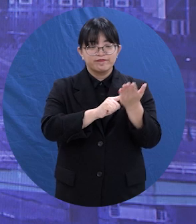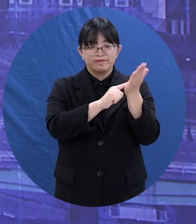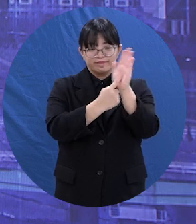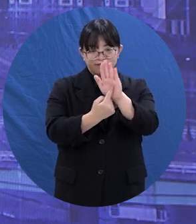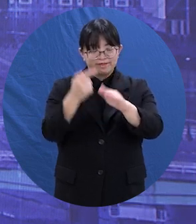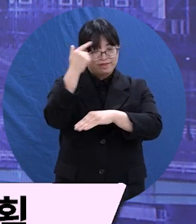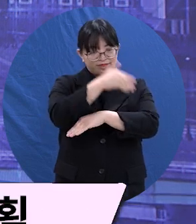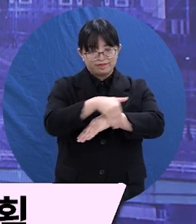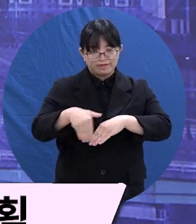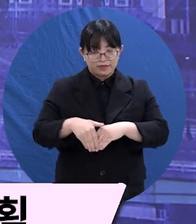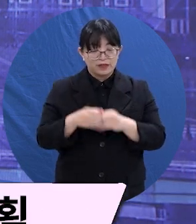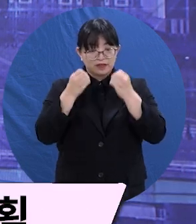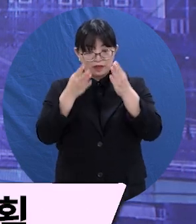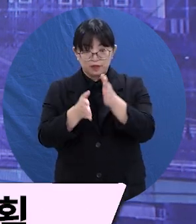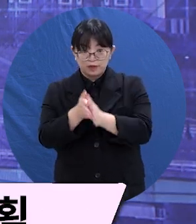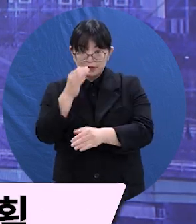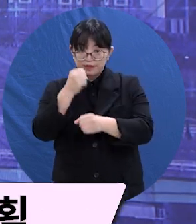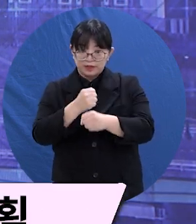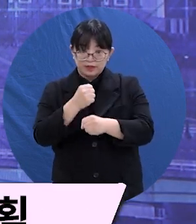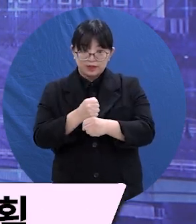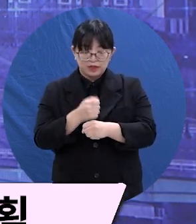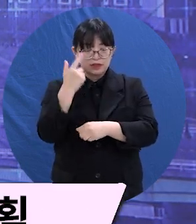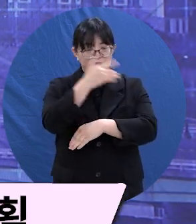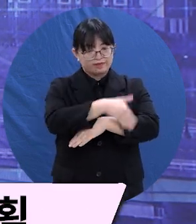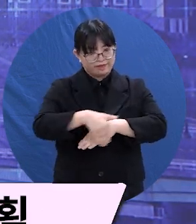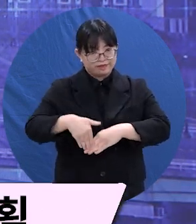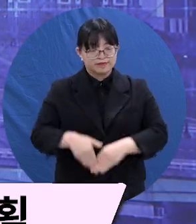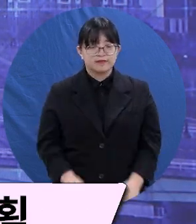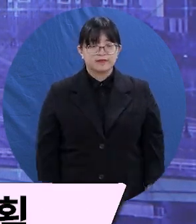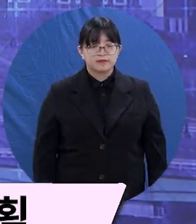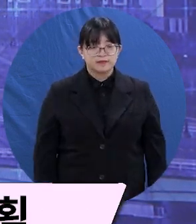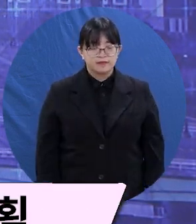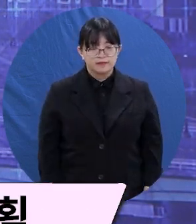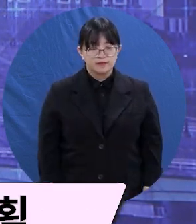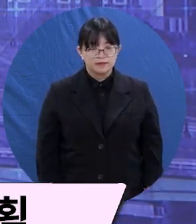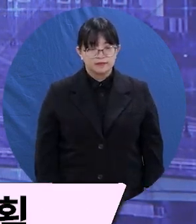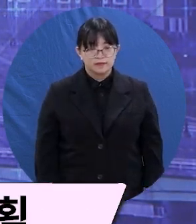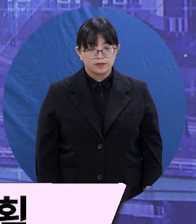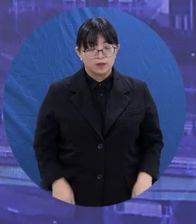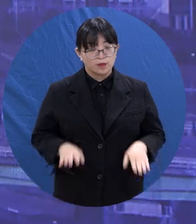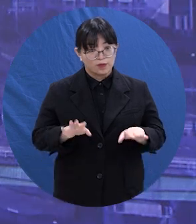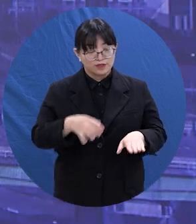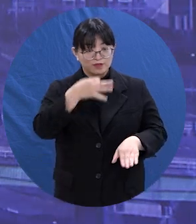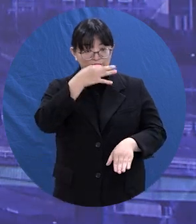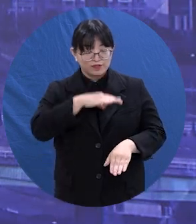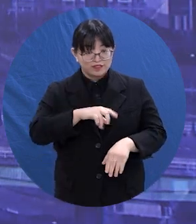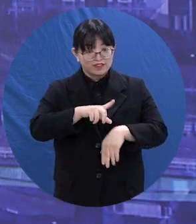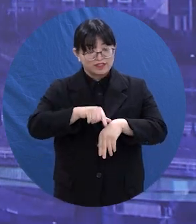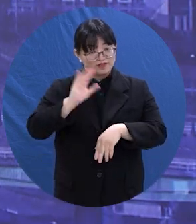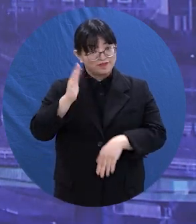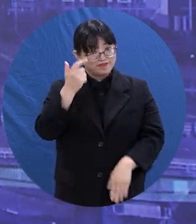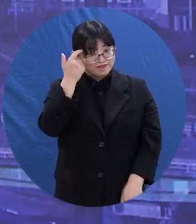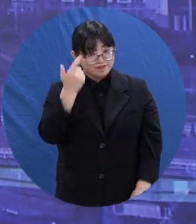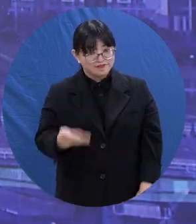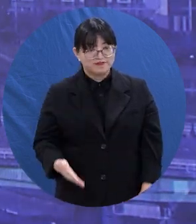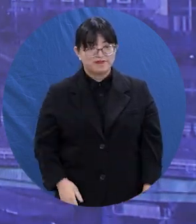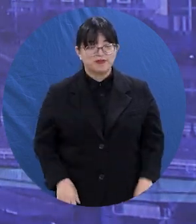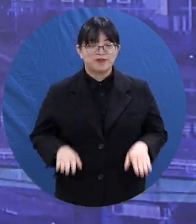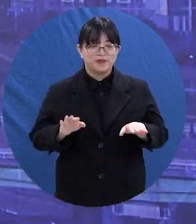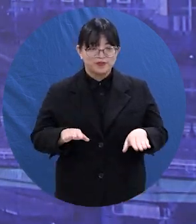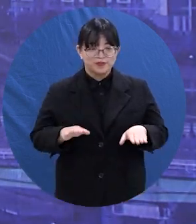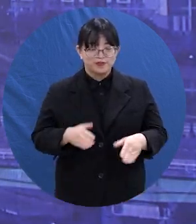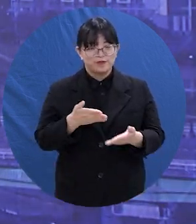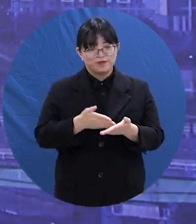예정입니다. 이를 통해 신도시급으로 도시 공간을 재창출할 계획입니다. 여러분, 오늘도 유익한 시간